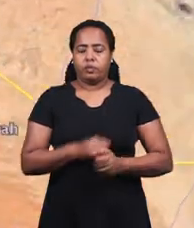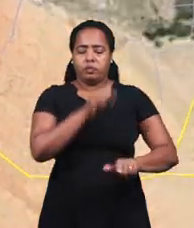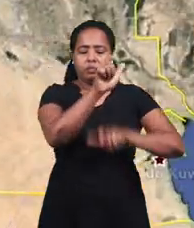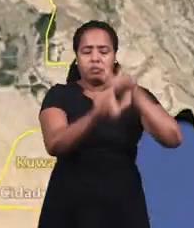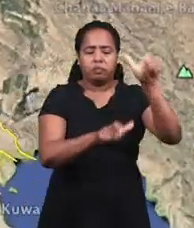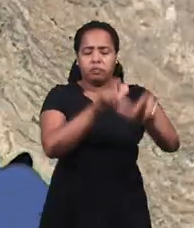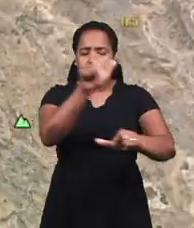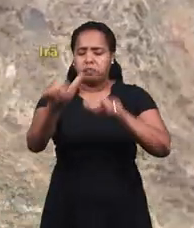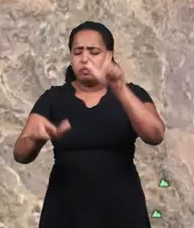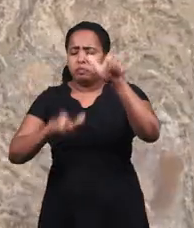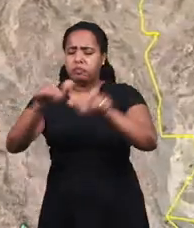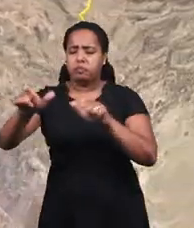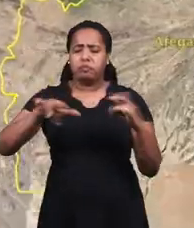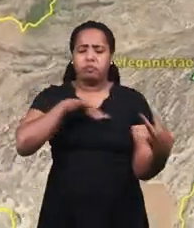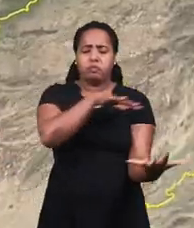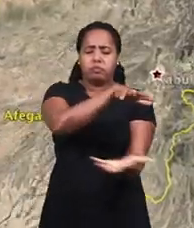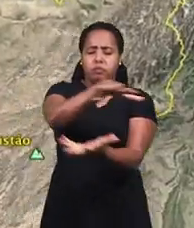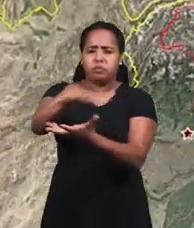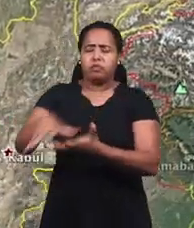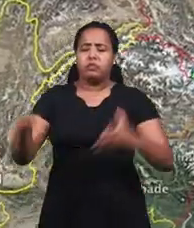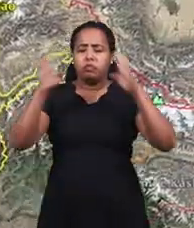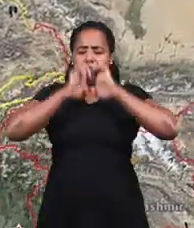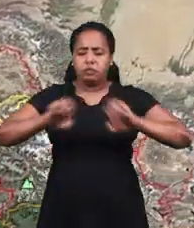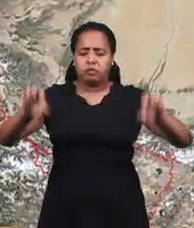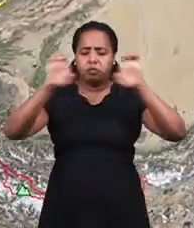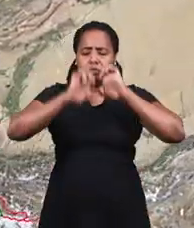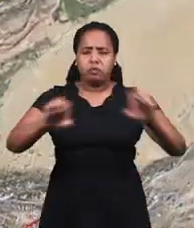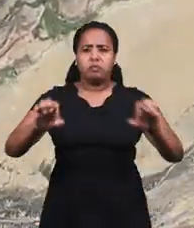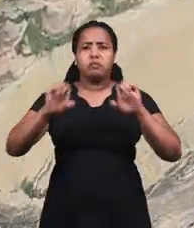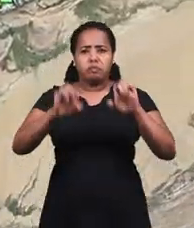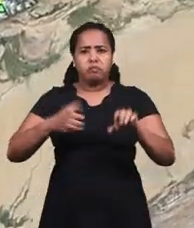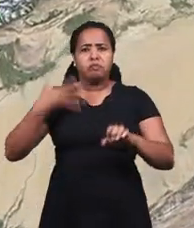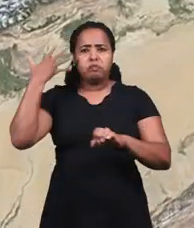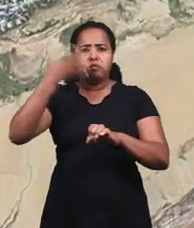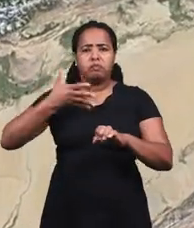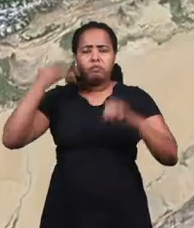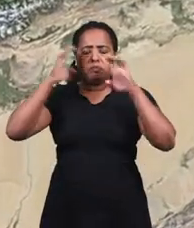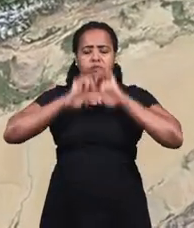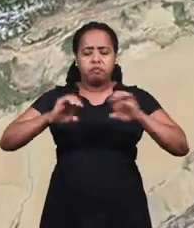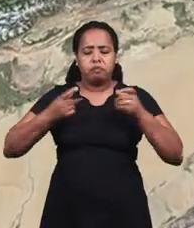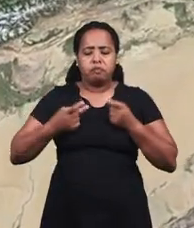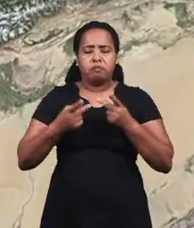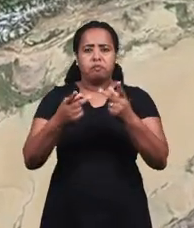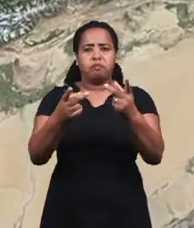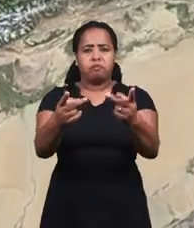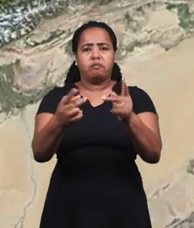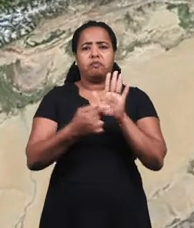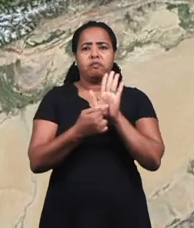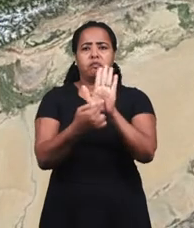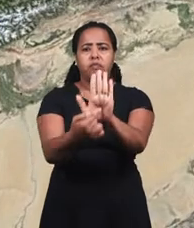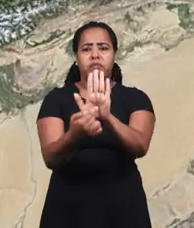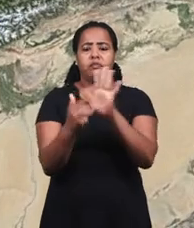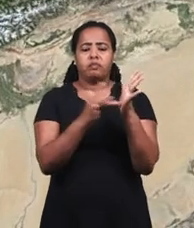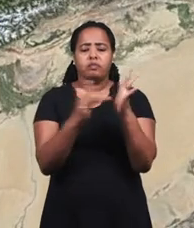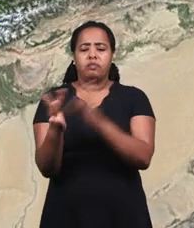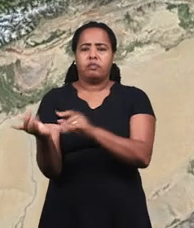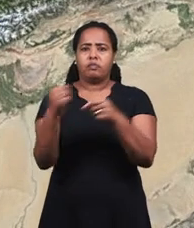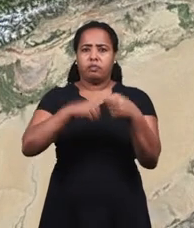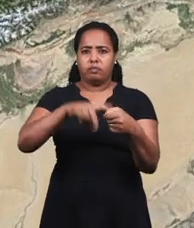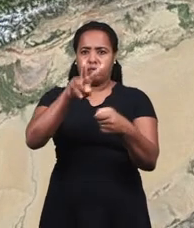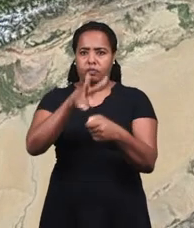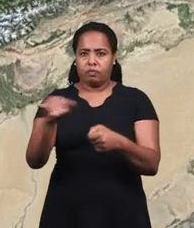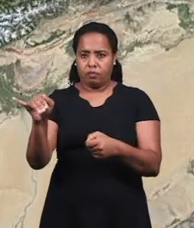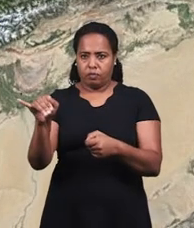Pessoas de todas as partes do mundo têm sido alcançadas pelo Evangelho Eterno e pela mensagem da breve volta do